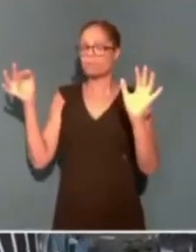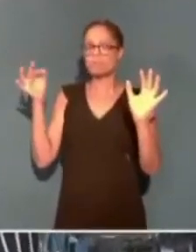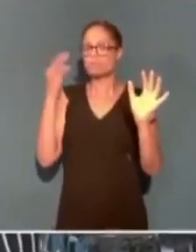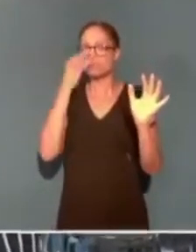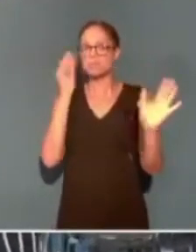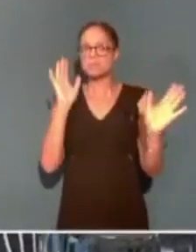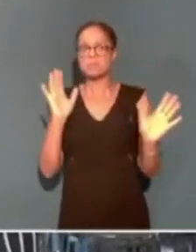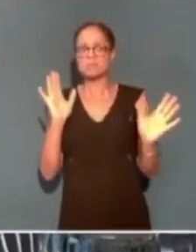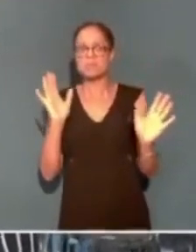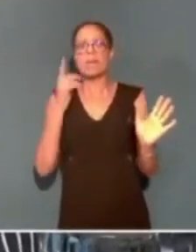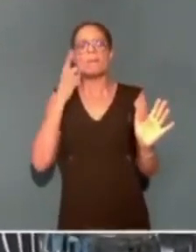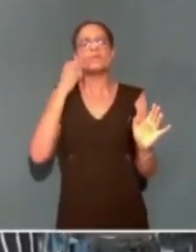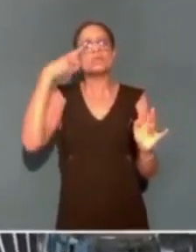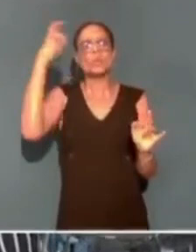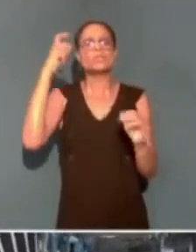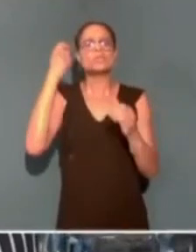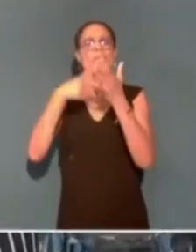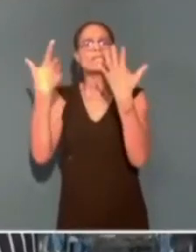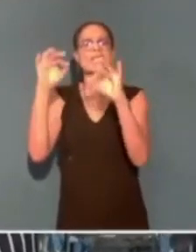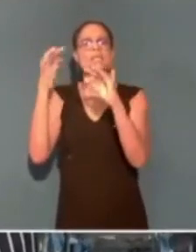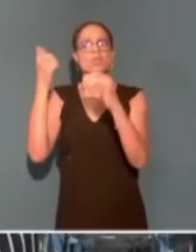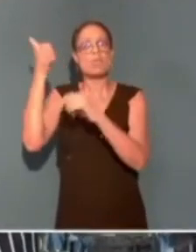je me rappelle, c'est M. Sarkozy qui menait la danse.